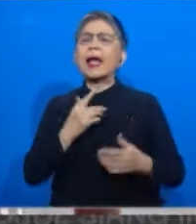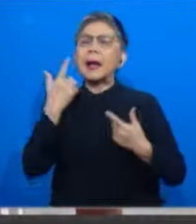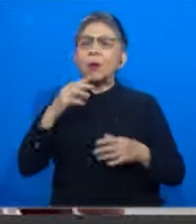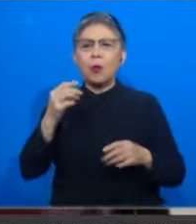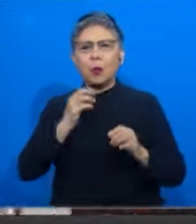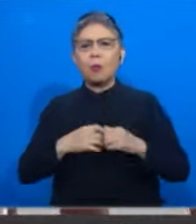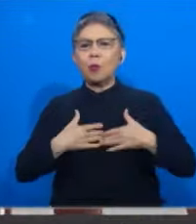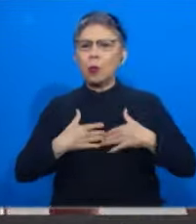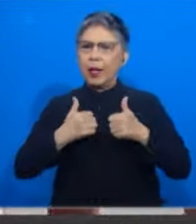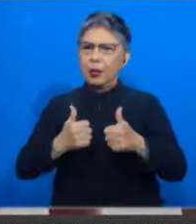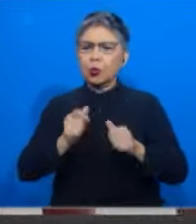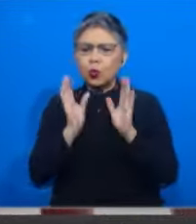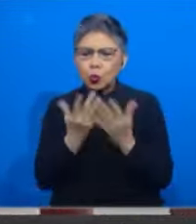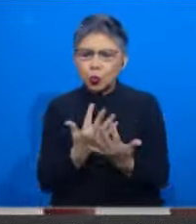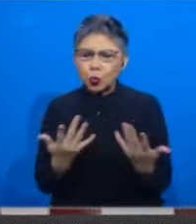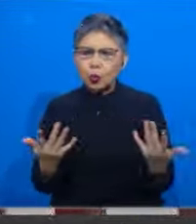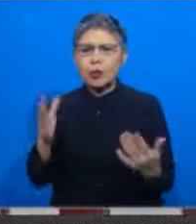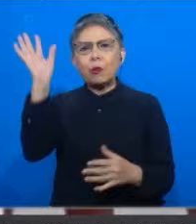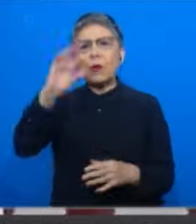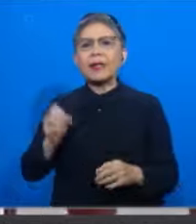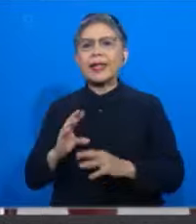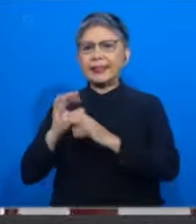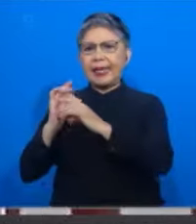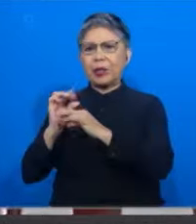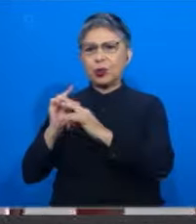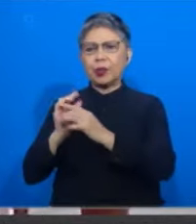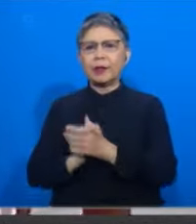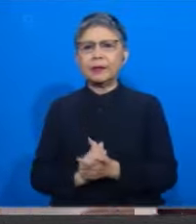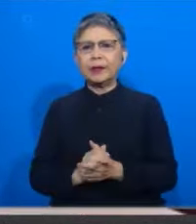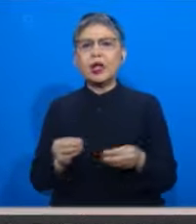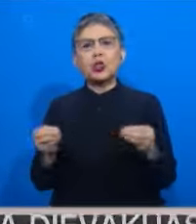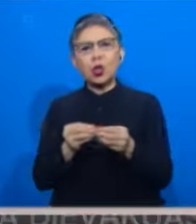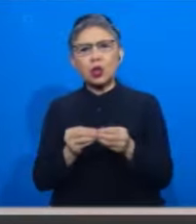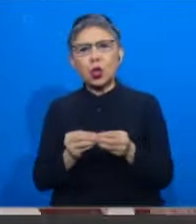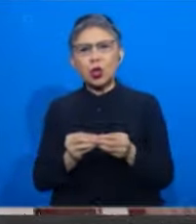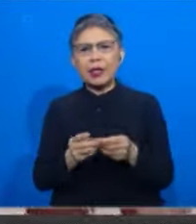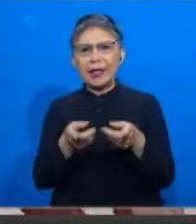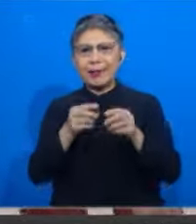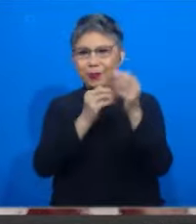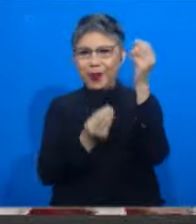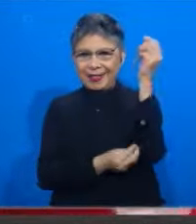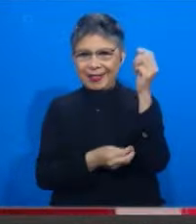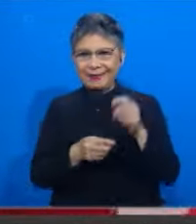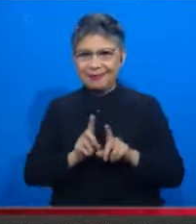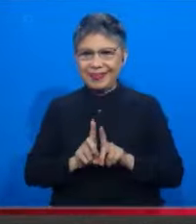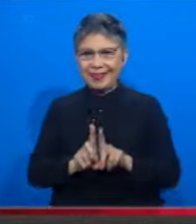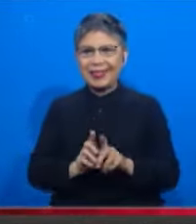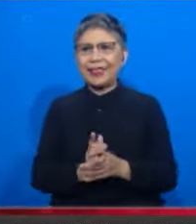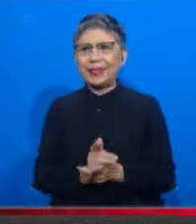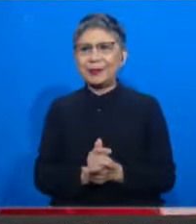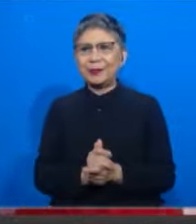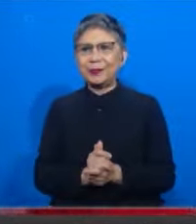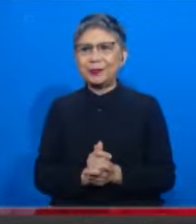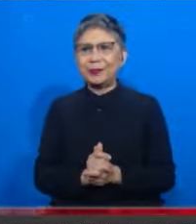untuk masyarakat, khususnya Kabupaten Cianjur. Ia juga mengaku merasa cocok dengan profil pasangannya. Oke, kenapa